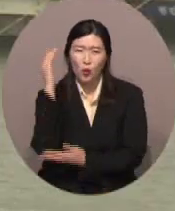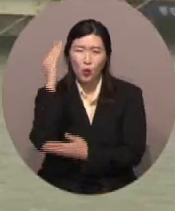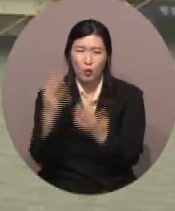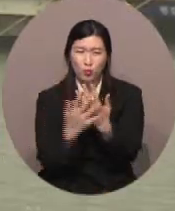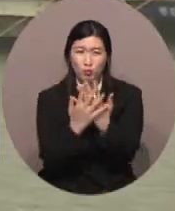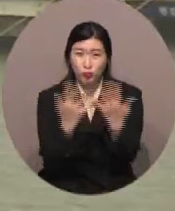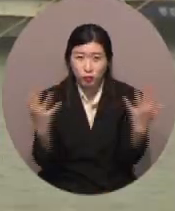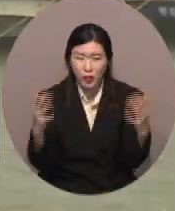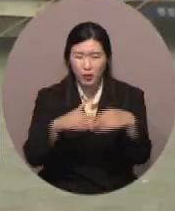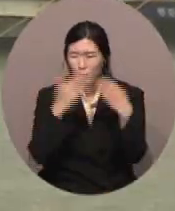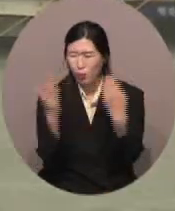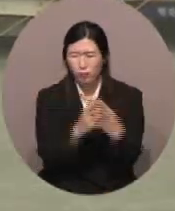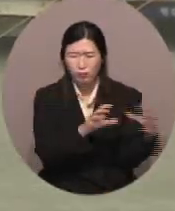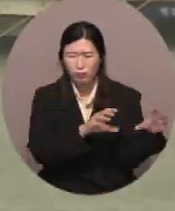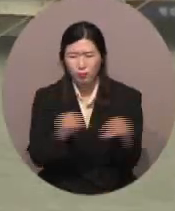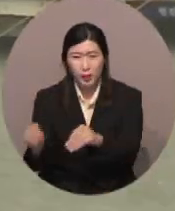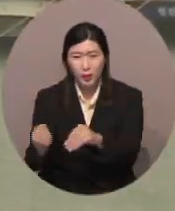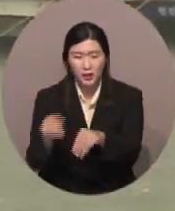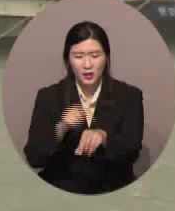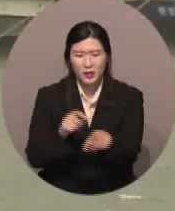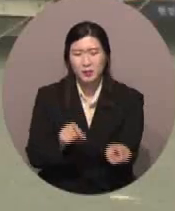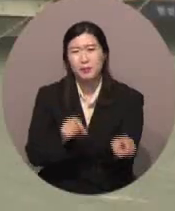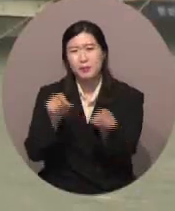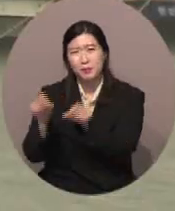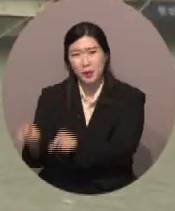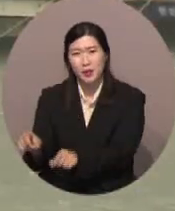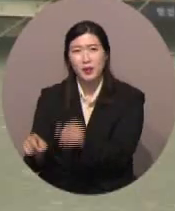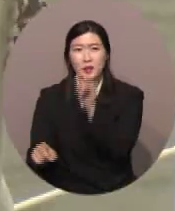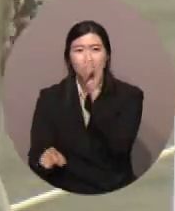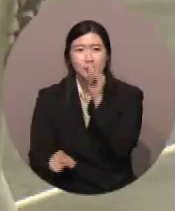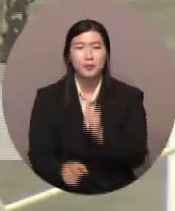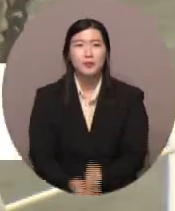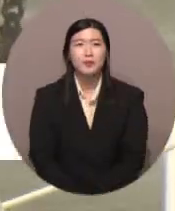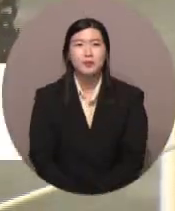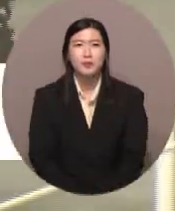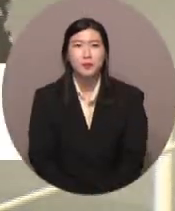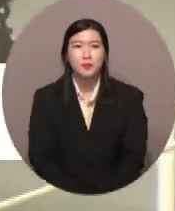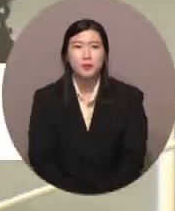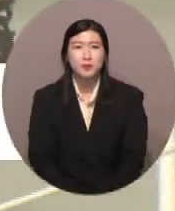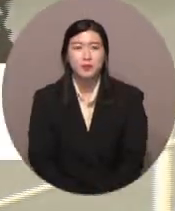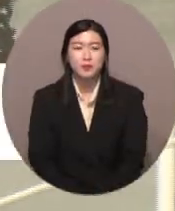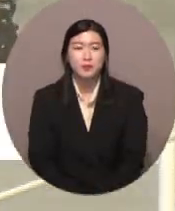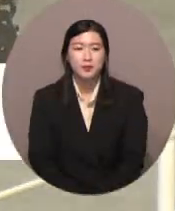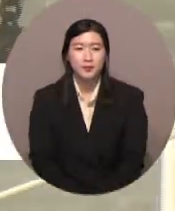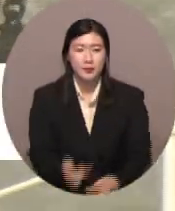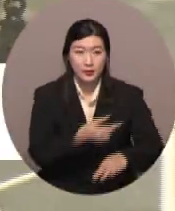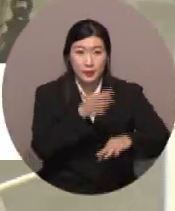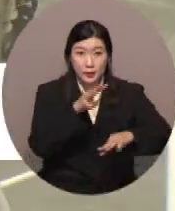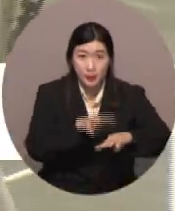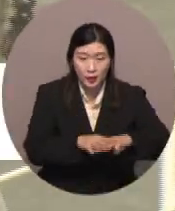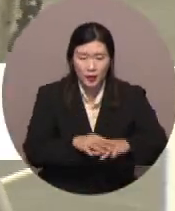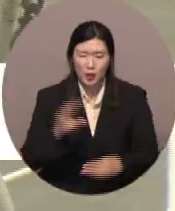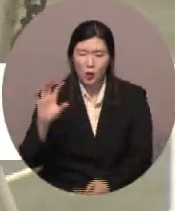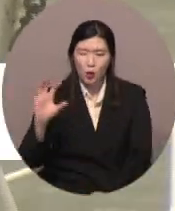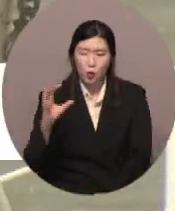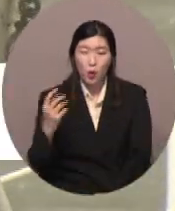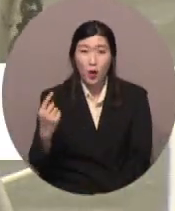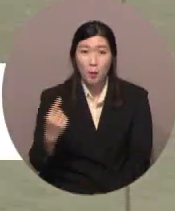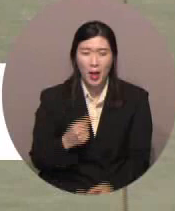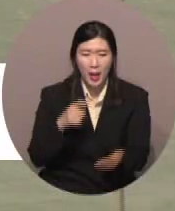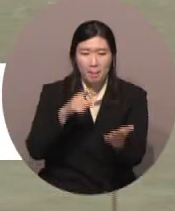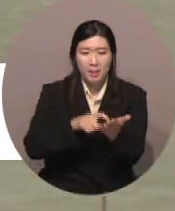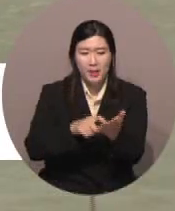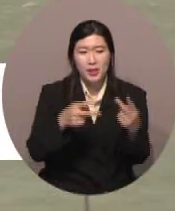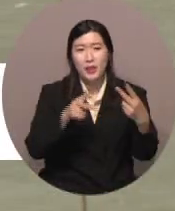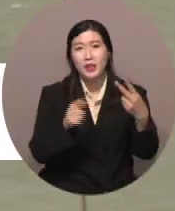콘퍼런스 일정이 모두 취소되는 등 크고 작은 행사가 철회되거나 미뤄졌습니다. 대전시는 태풍에 대비해